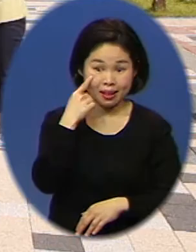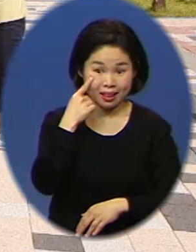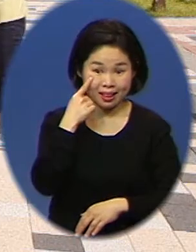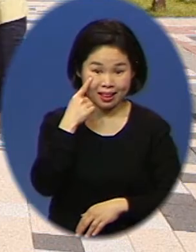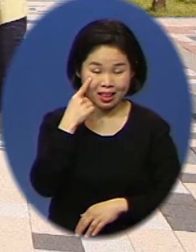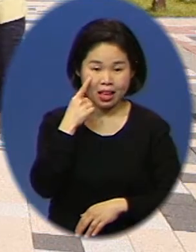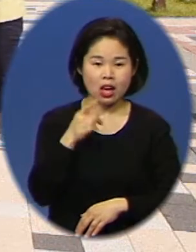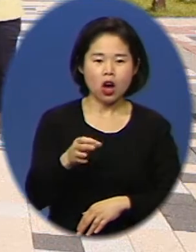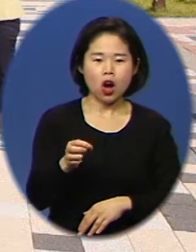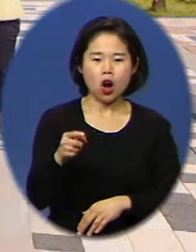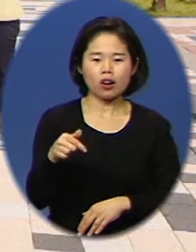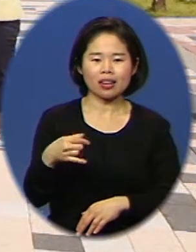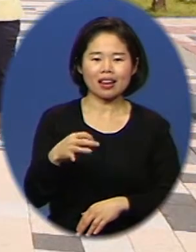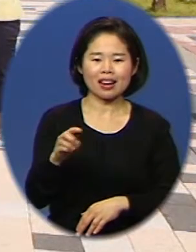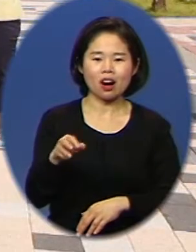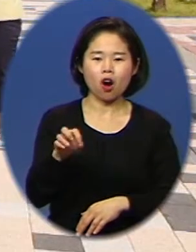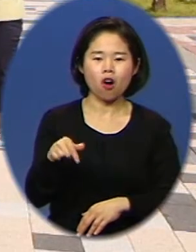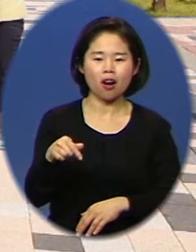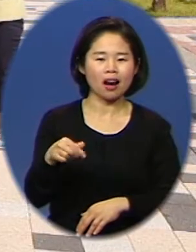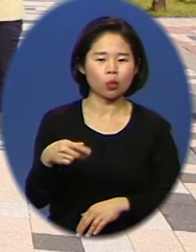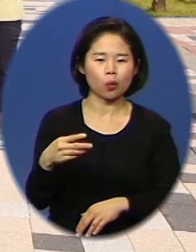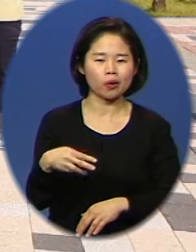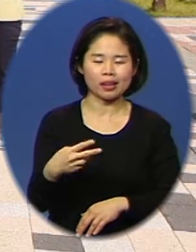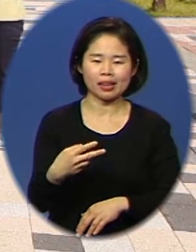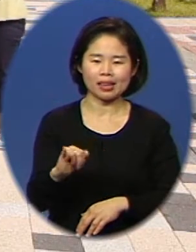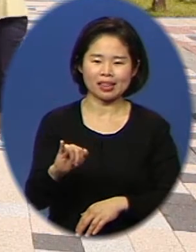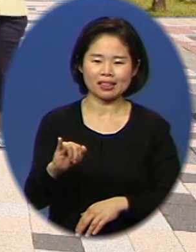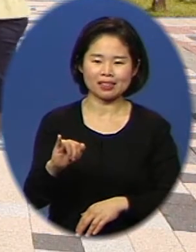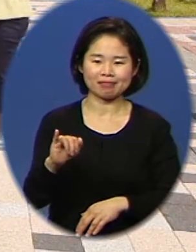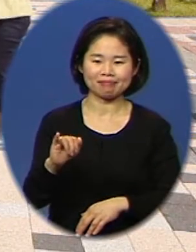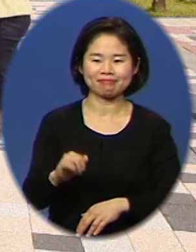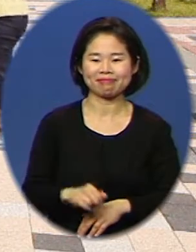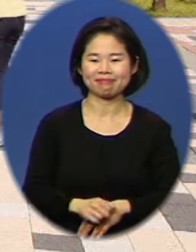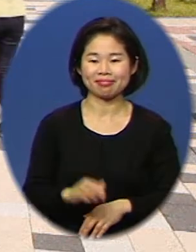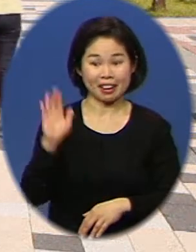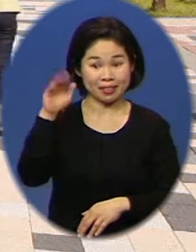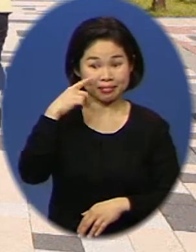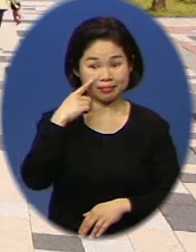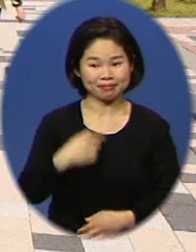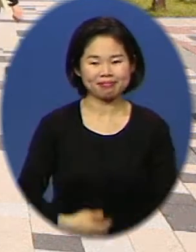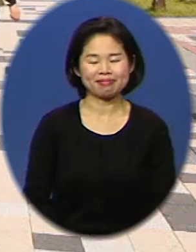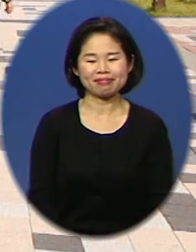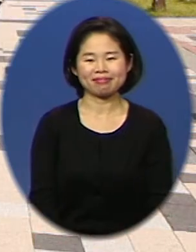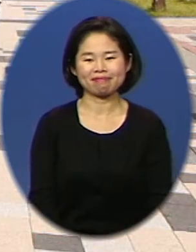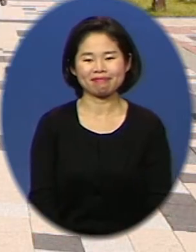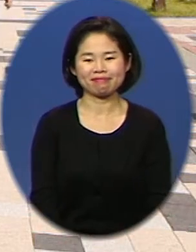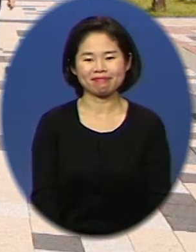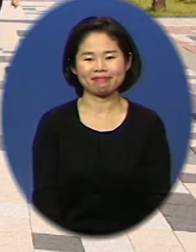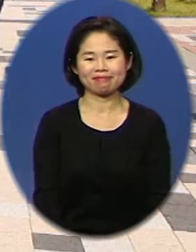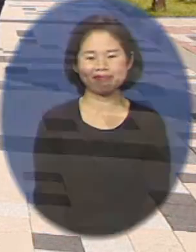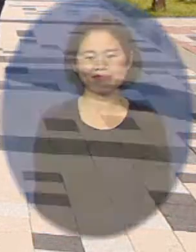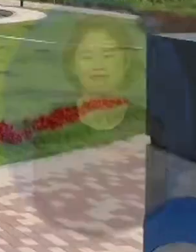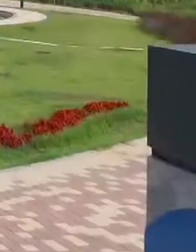네. 시작. 어기야 어강돌이. 자, 가볼게요.